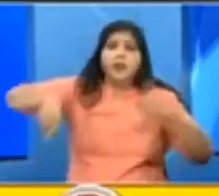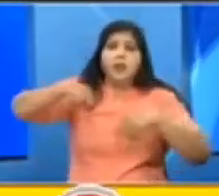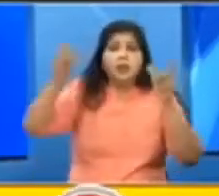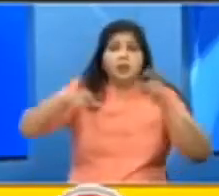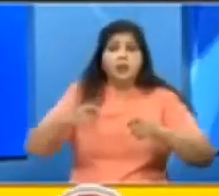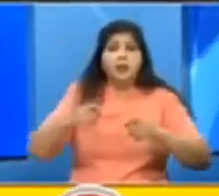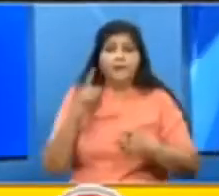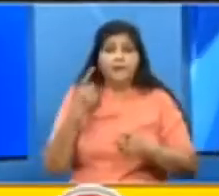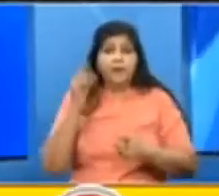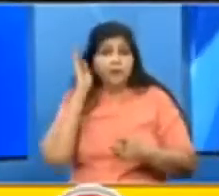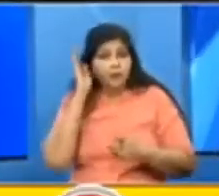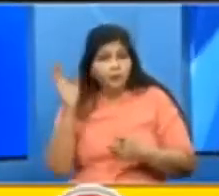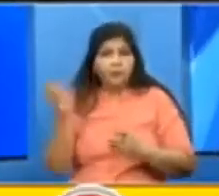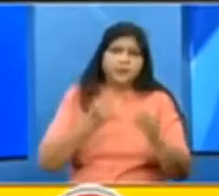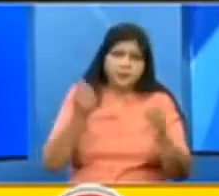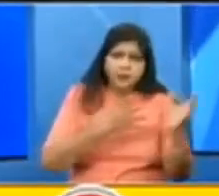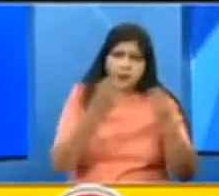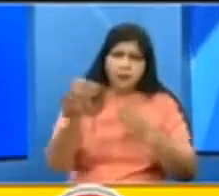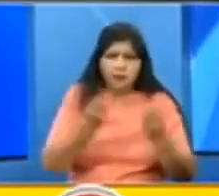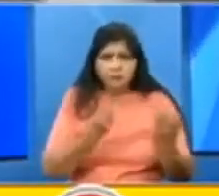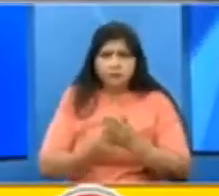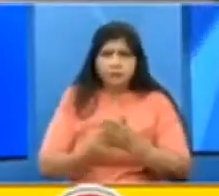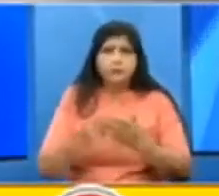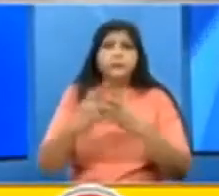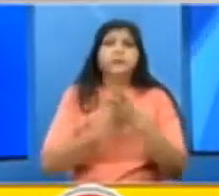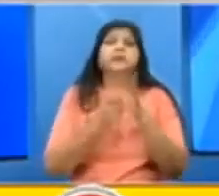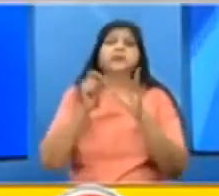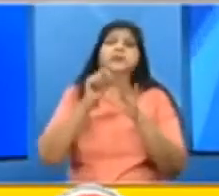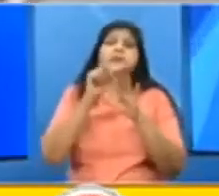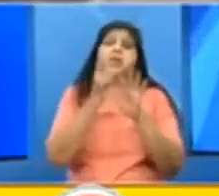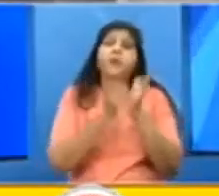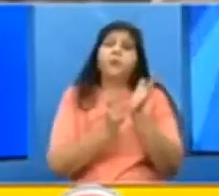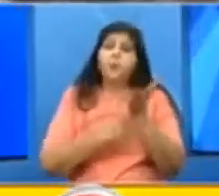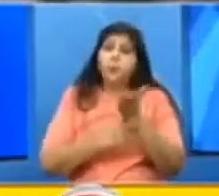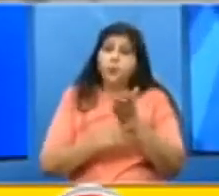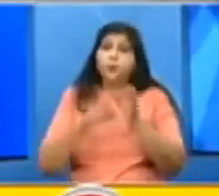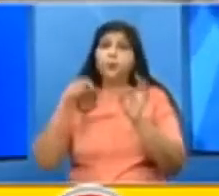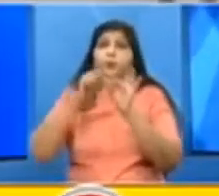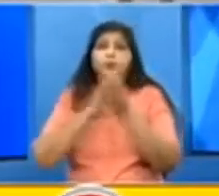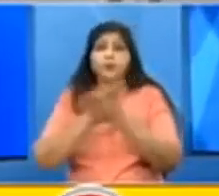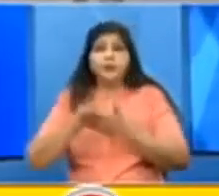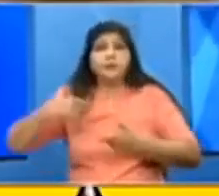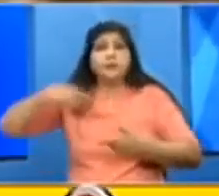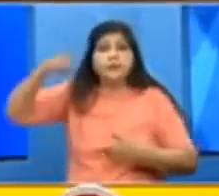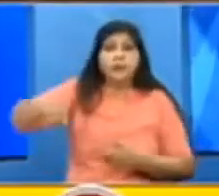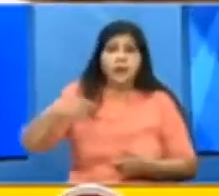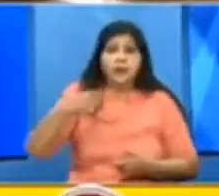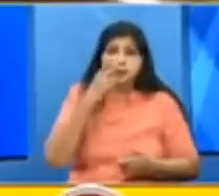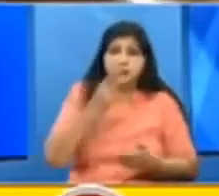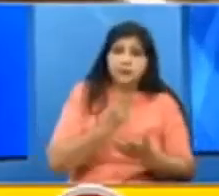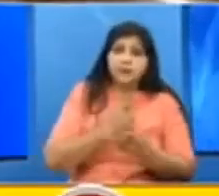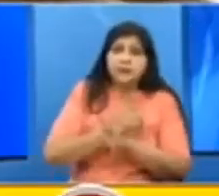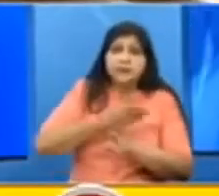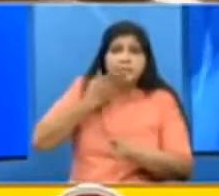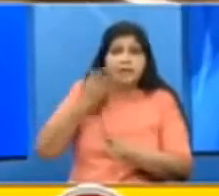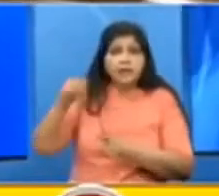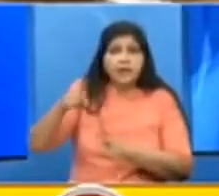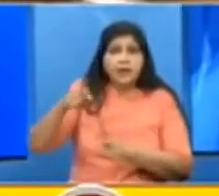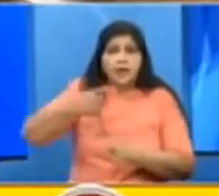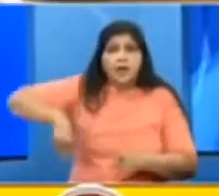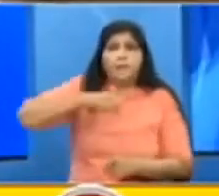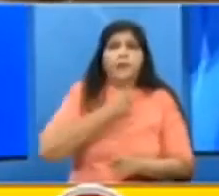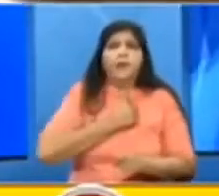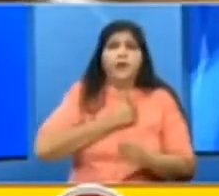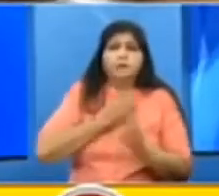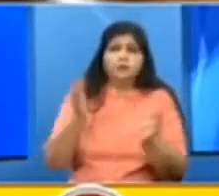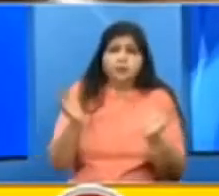पहले सारी जानकारी जुटाई, जयपुर और भुवनेश्वर जाकर ट्रेनिंग ली और अपने गांव में ही मोती की खेती